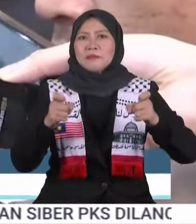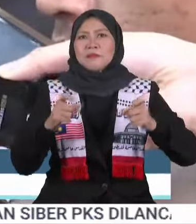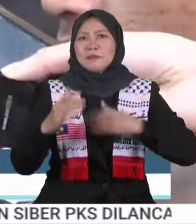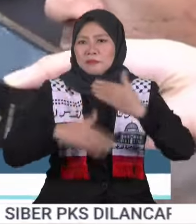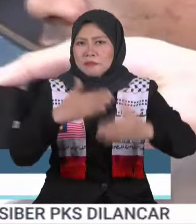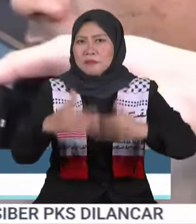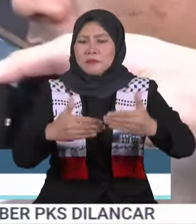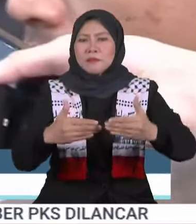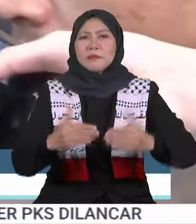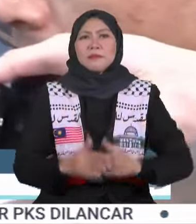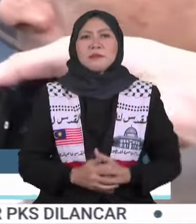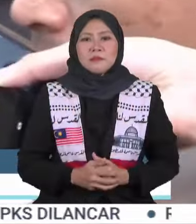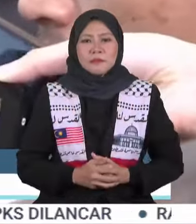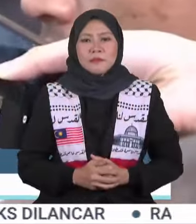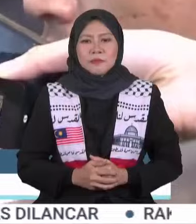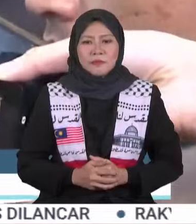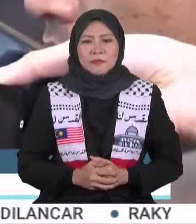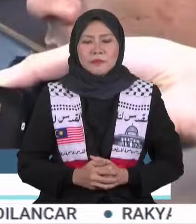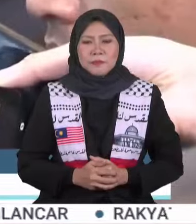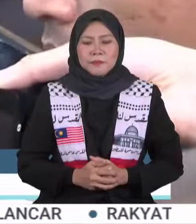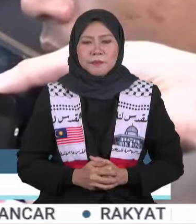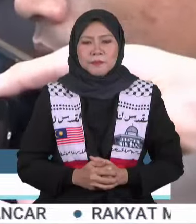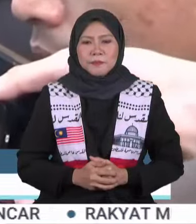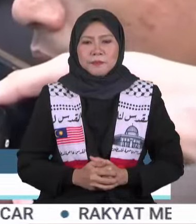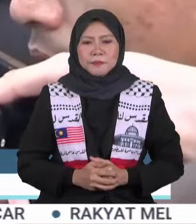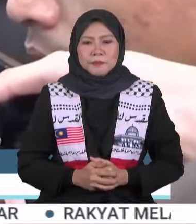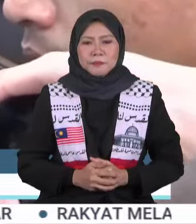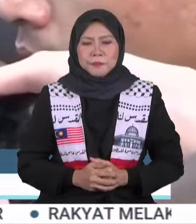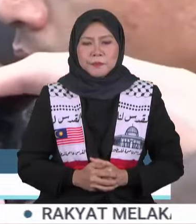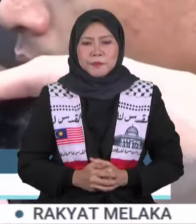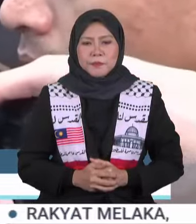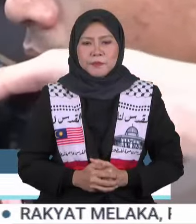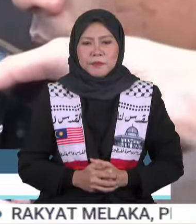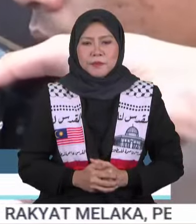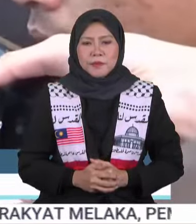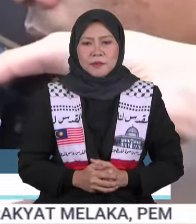lebih mantap di